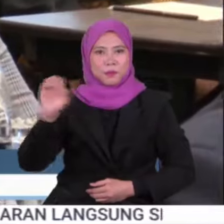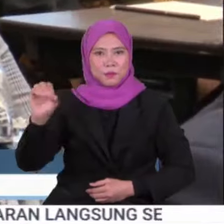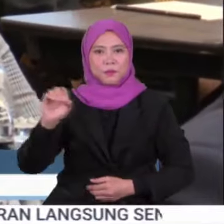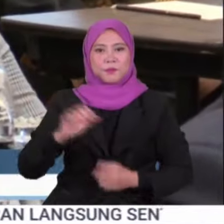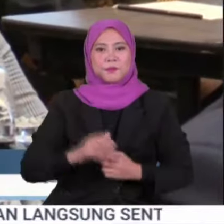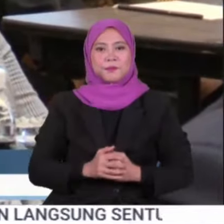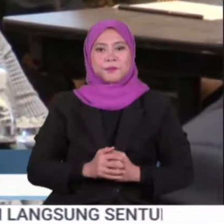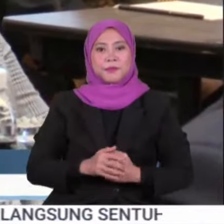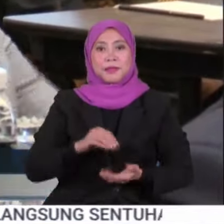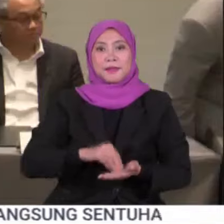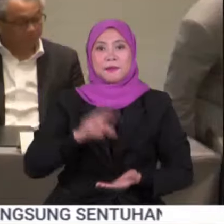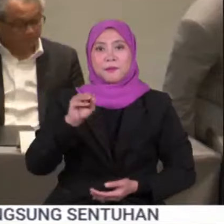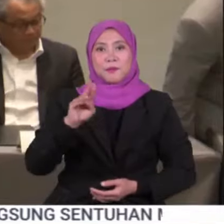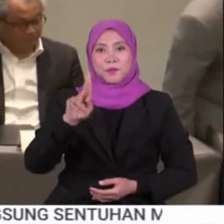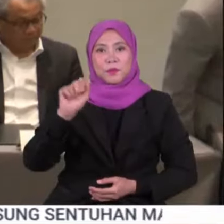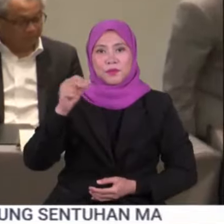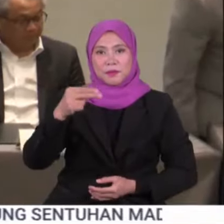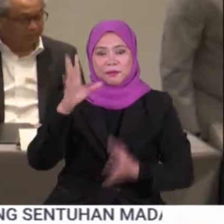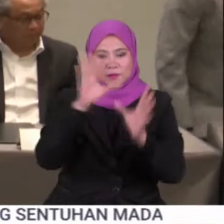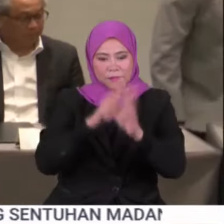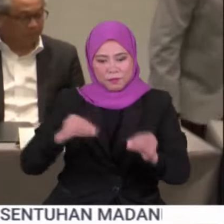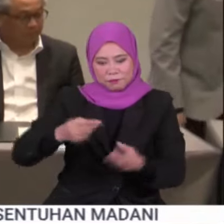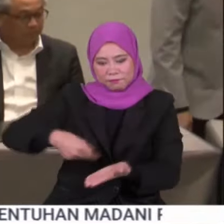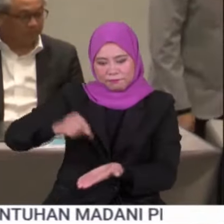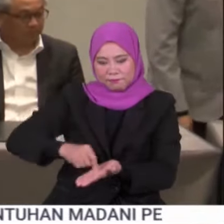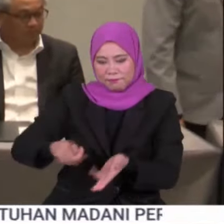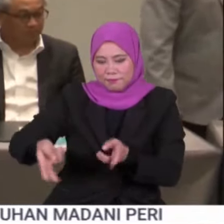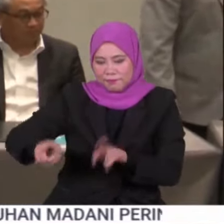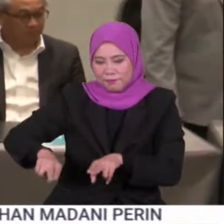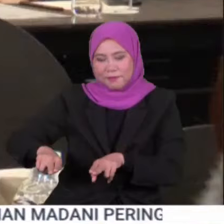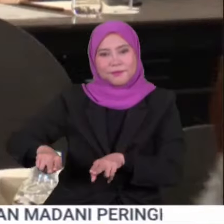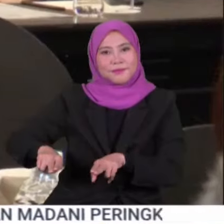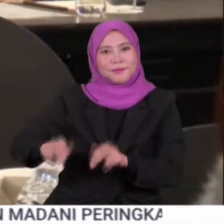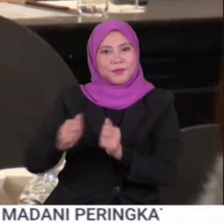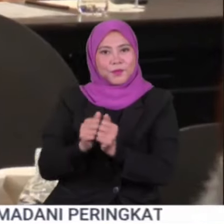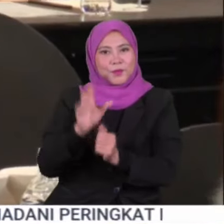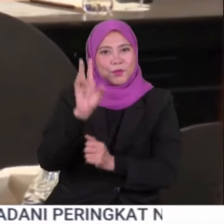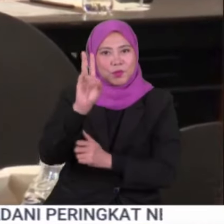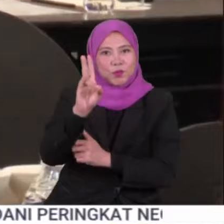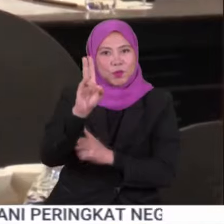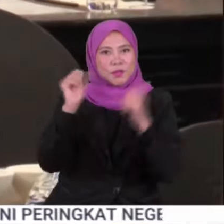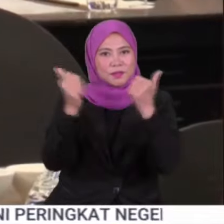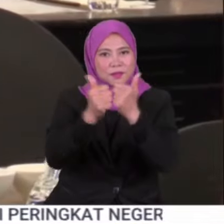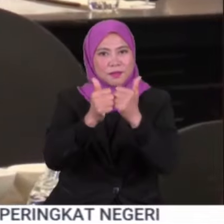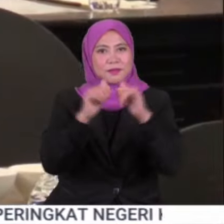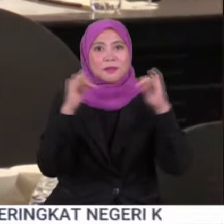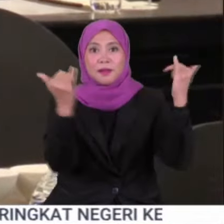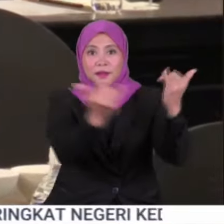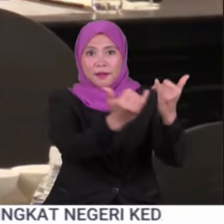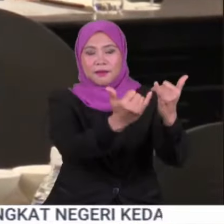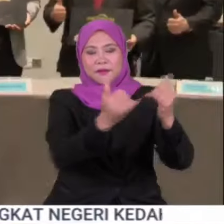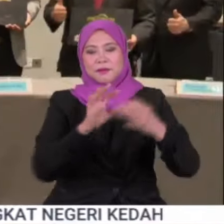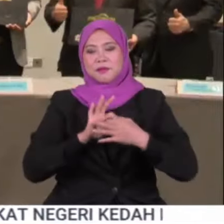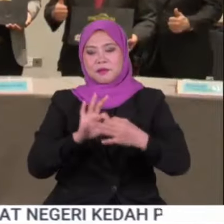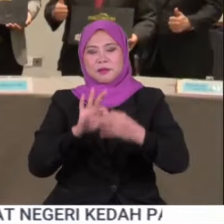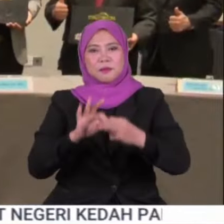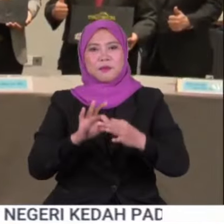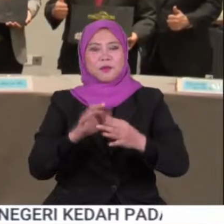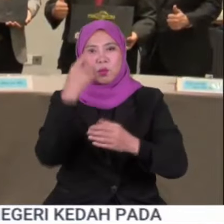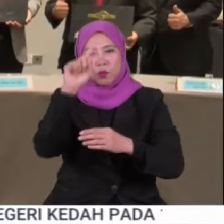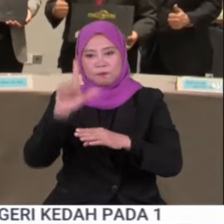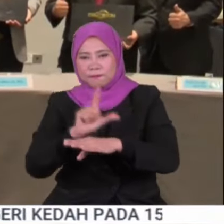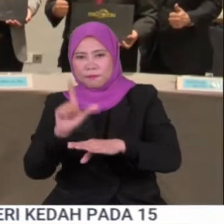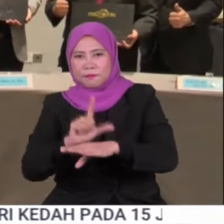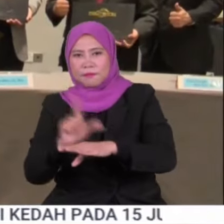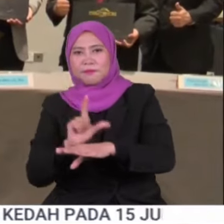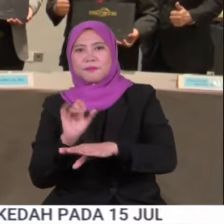Politeknik Mukah Sarawak turut menandatangani perjanjian persefahaman bersama 7 agensi dan syarikat bagi menjalin kerjasama penempatan